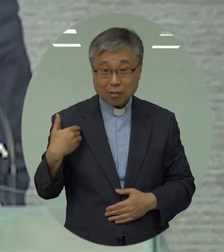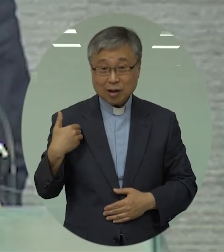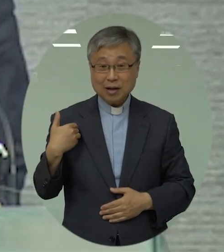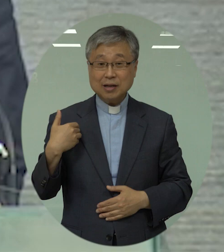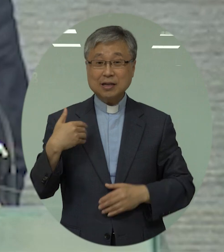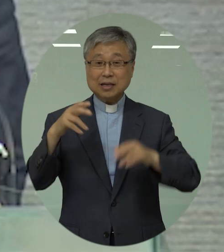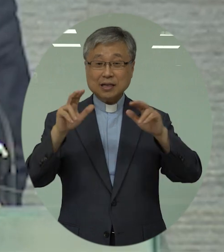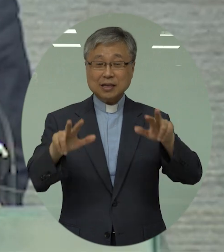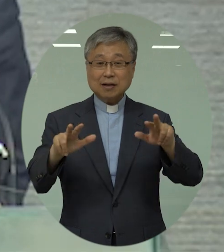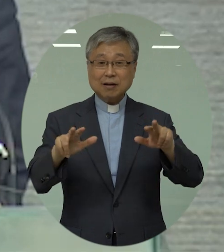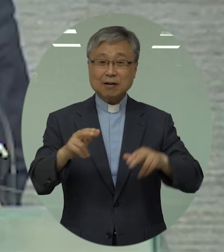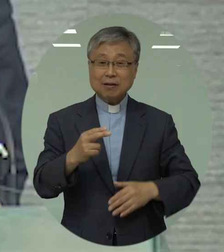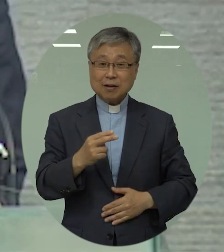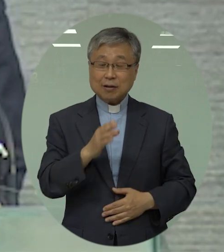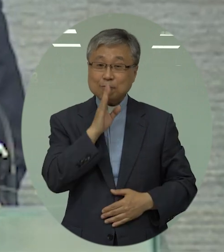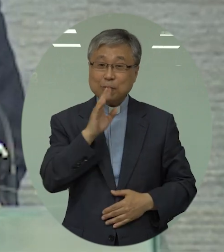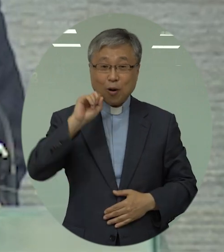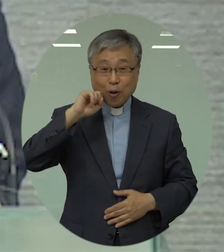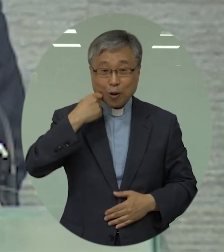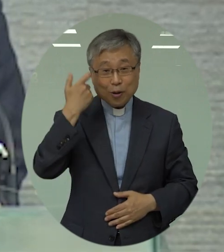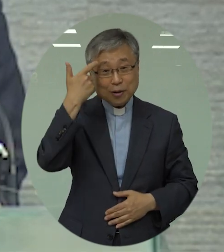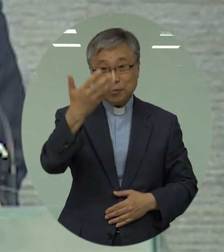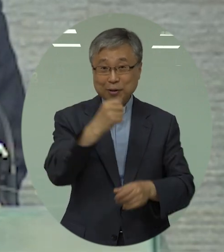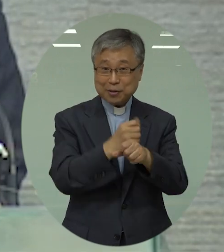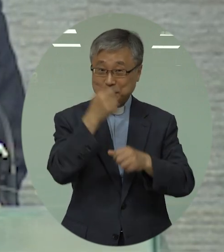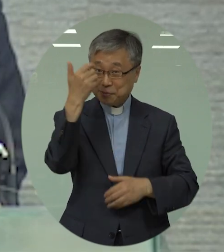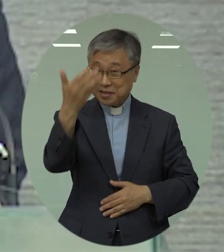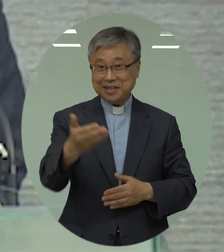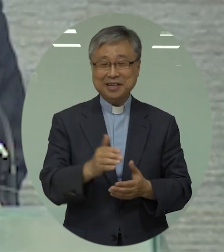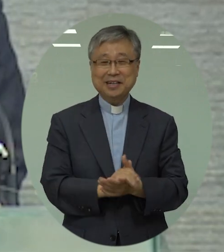제가 지금 심오하고 어려운 질문을 하고 있습니까?